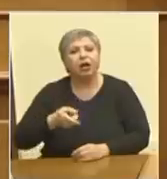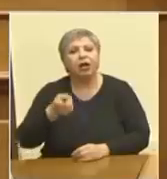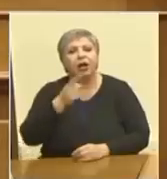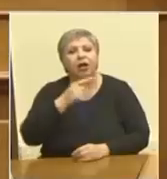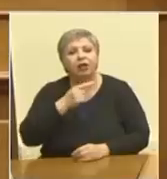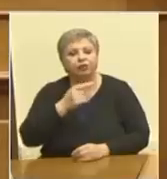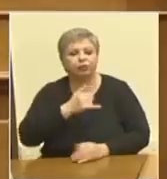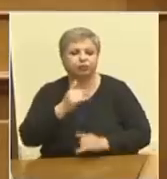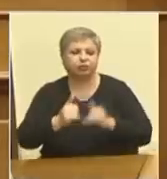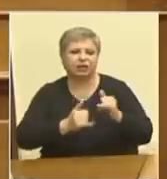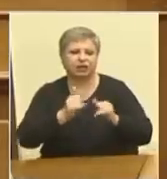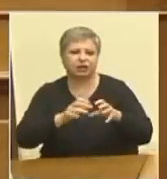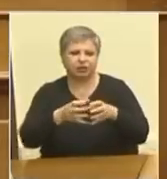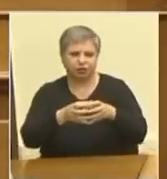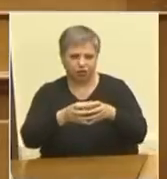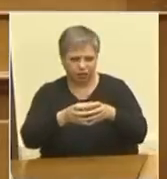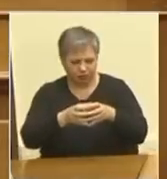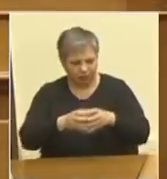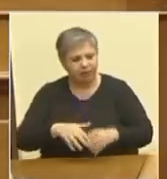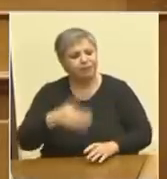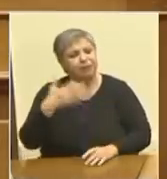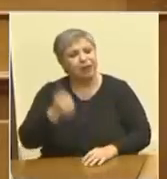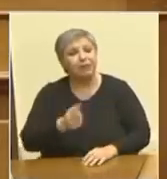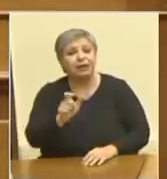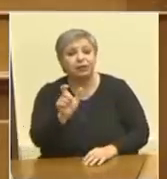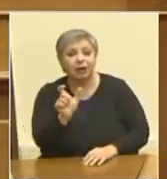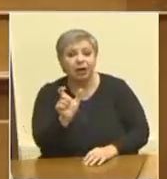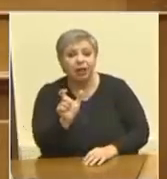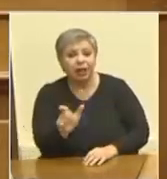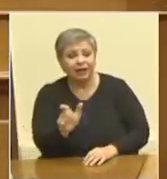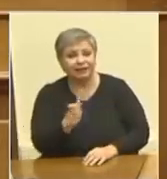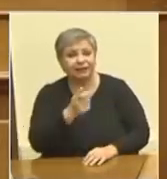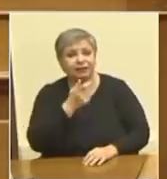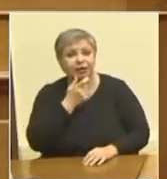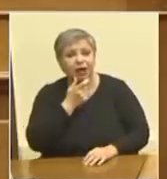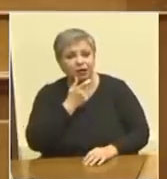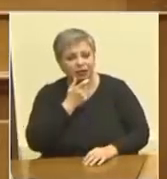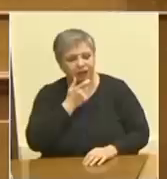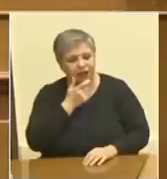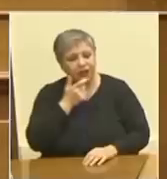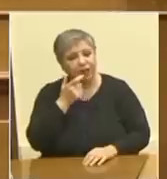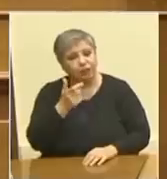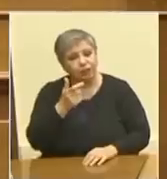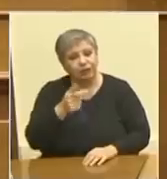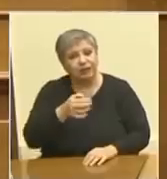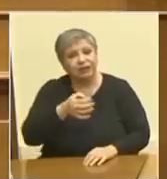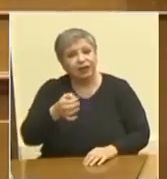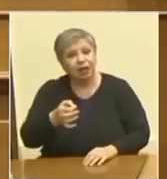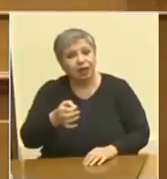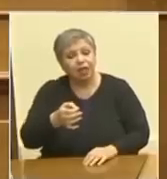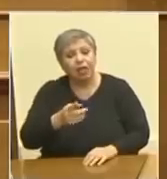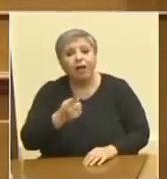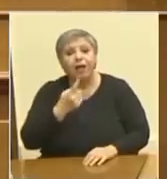thefact.gr. Υπάρχει λοιπόν μια φράση μου στα αγγλικά, σε εισαγωγικά, και μετά τι λέει, «Φέρετε